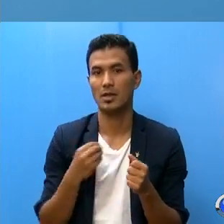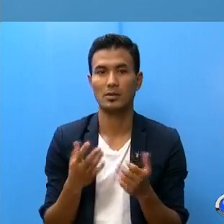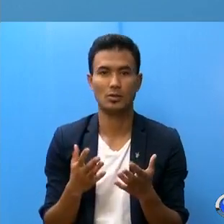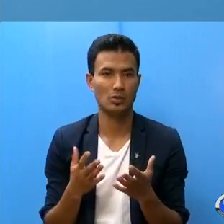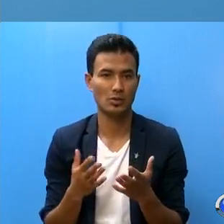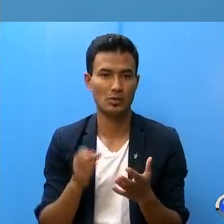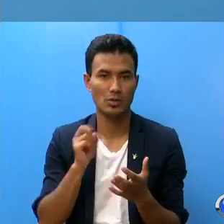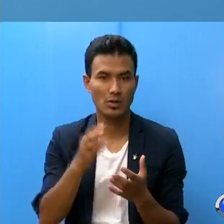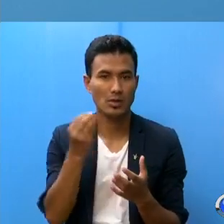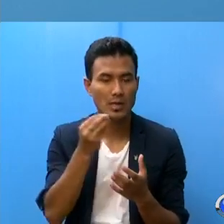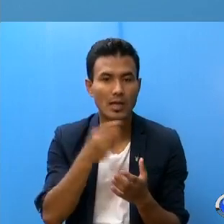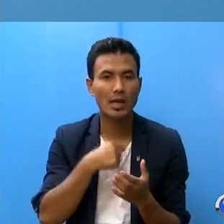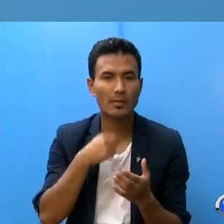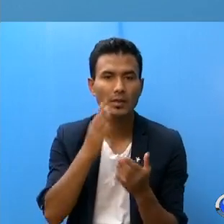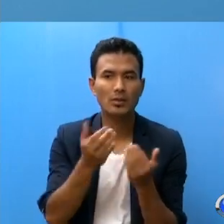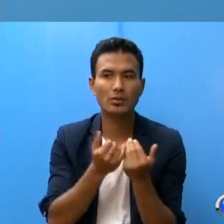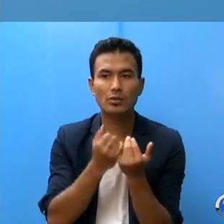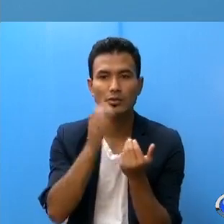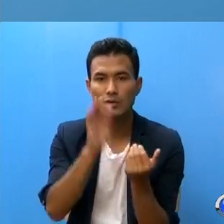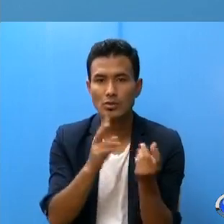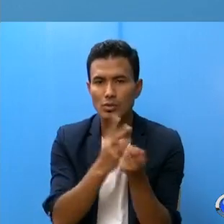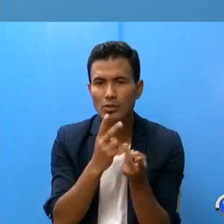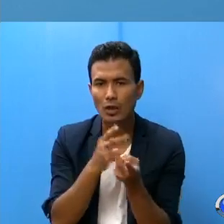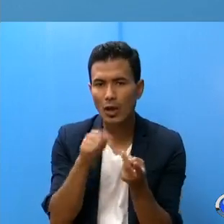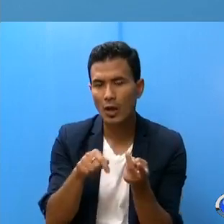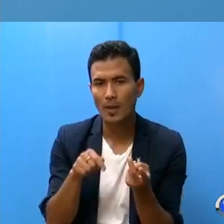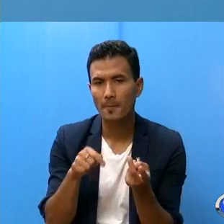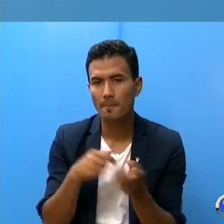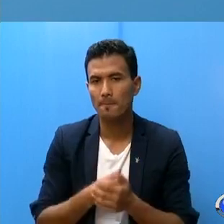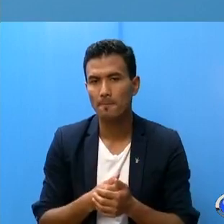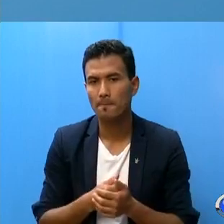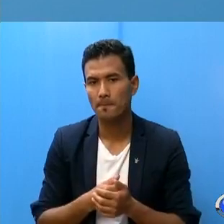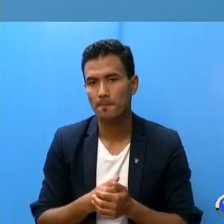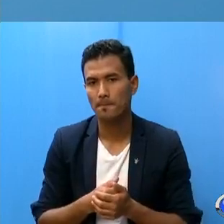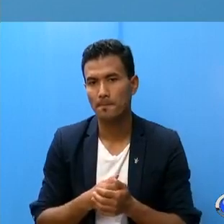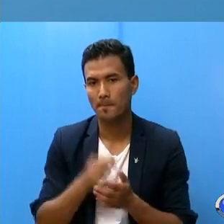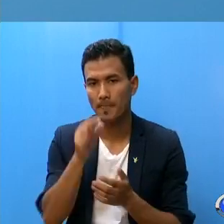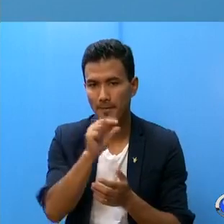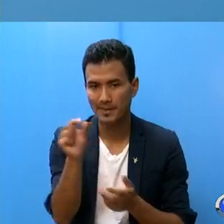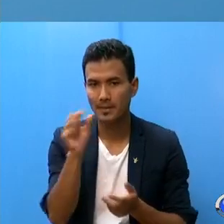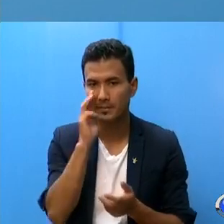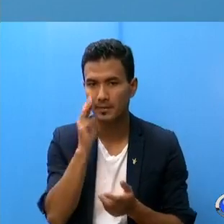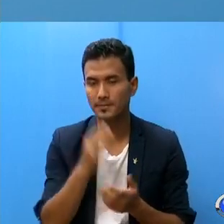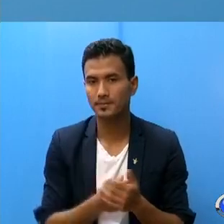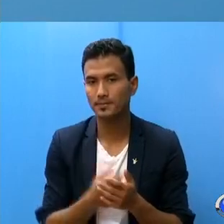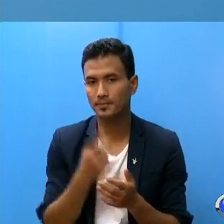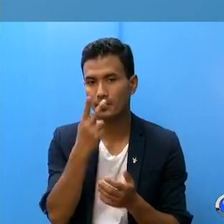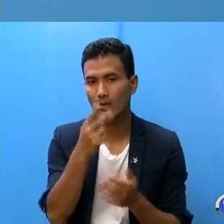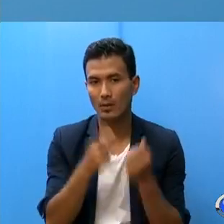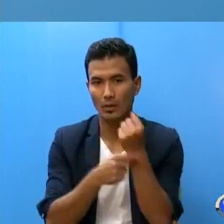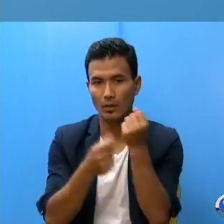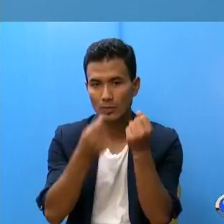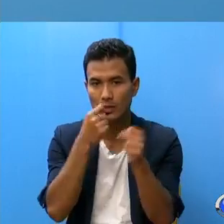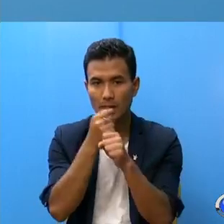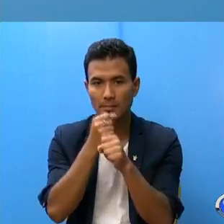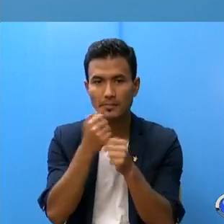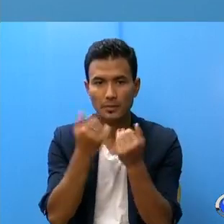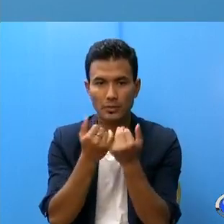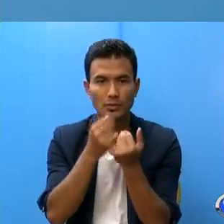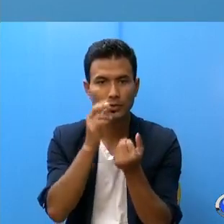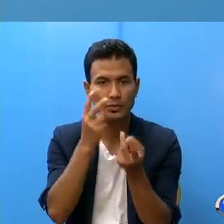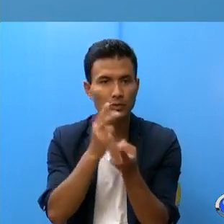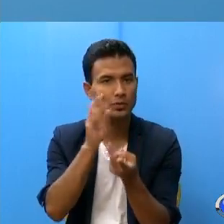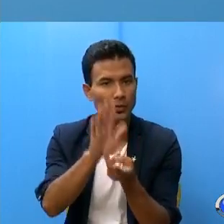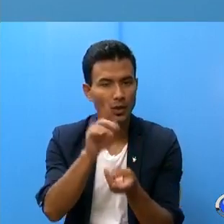ही कुराव ढ़न स्यलिघ गर्न साइगिंच अली युश्वी विश्याही मा चेंगा विळा स्याई चेंगा ममग देखिंगेए का